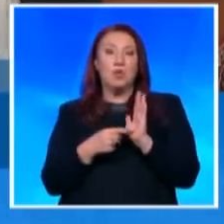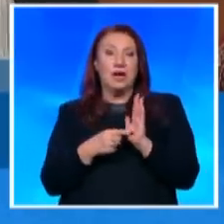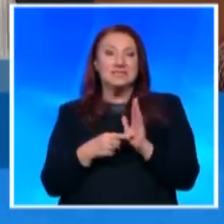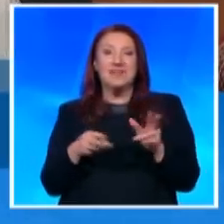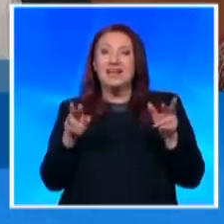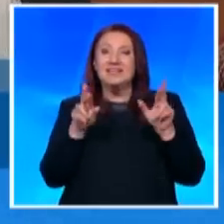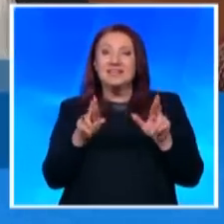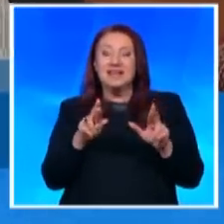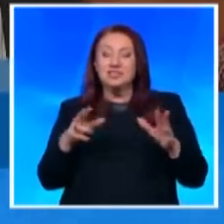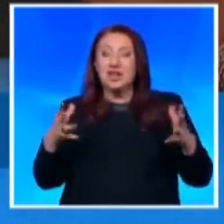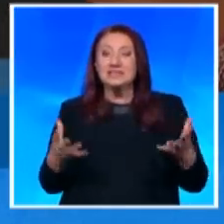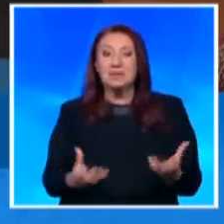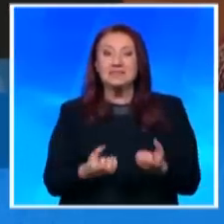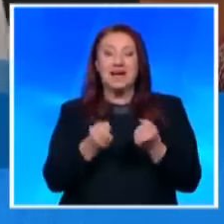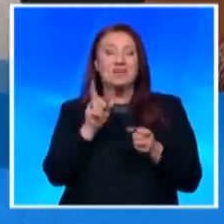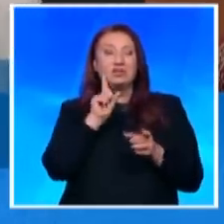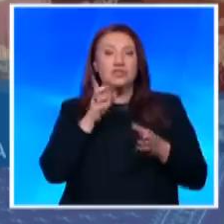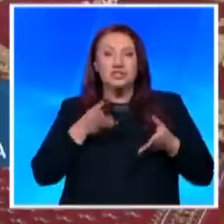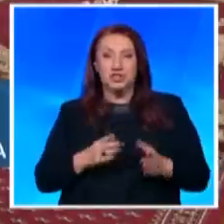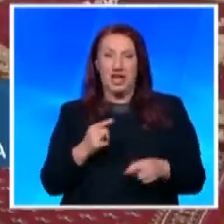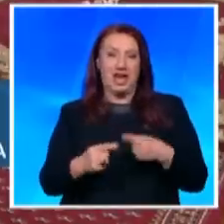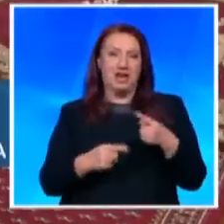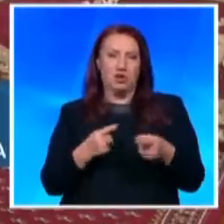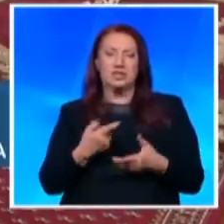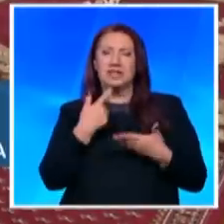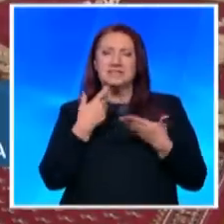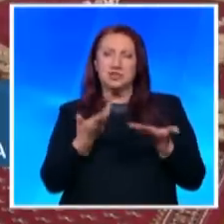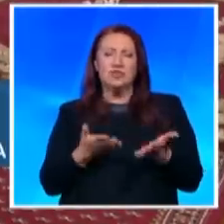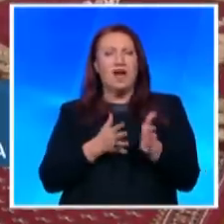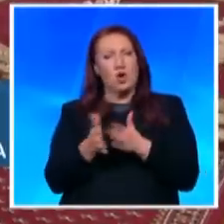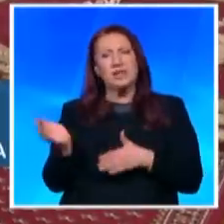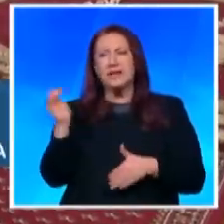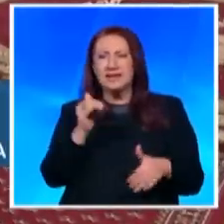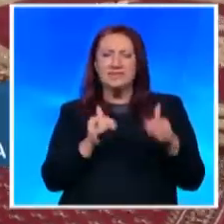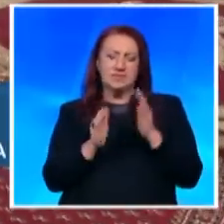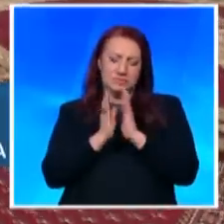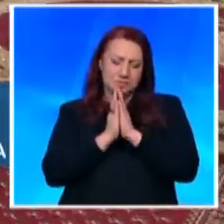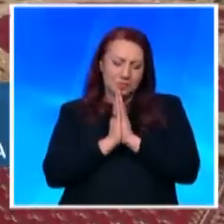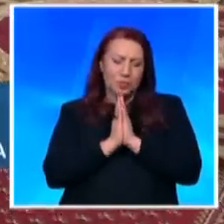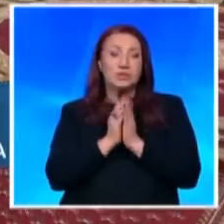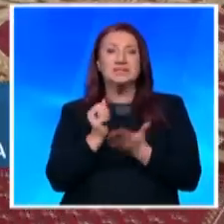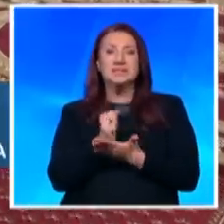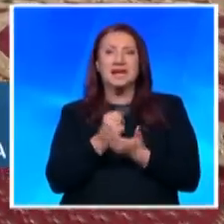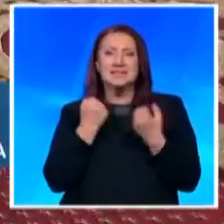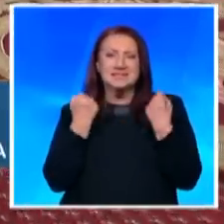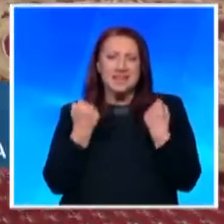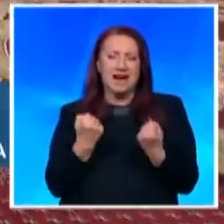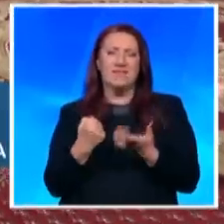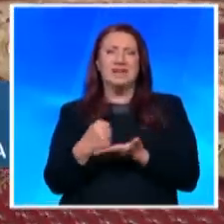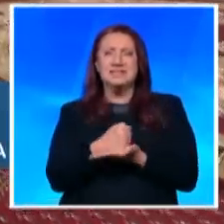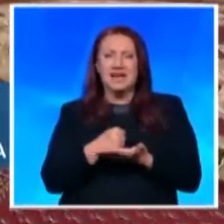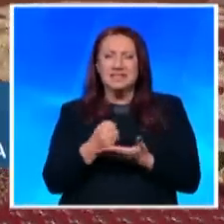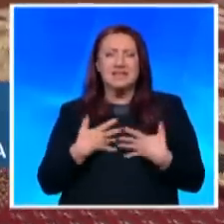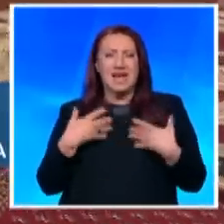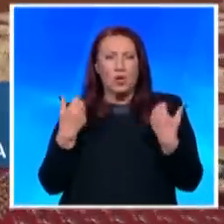за спасение на човешкия род. За това се покланят хората тук, молят се за здраве, молят се за изцеление на своите души. Светинята ще